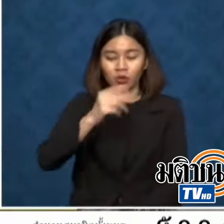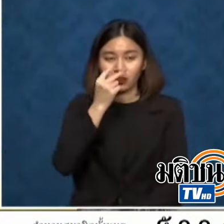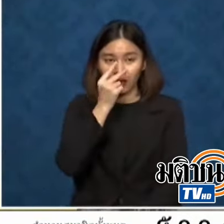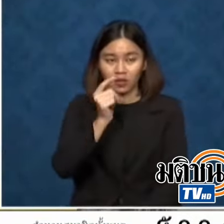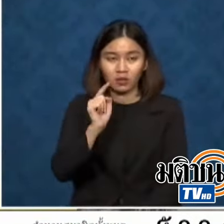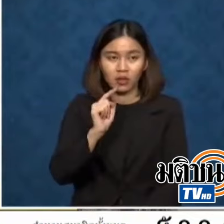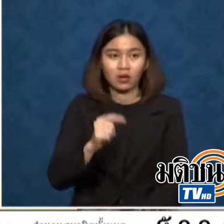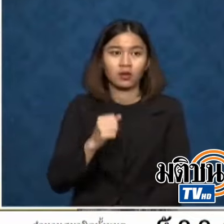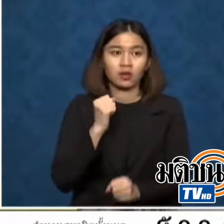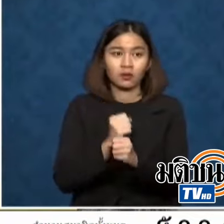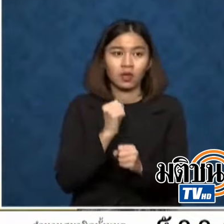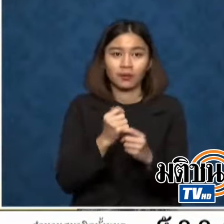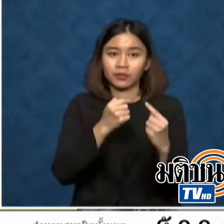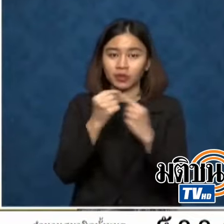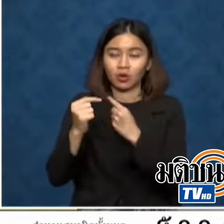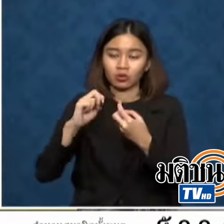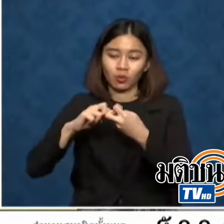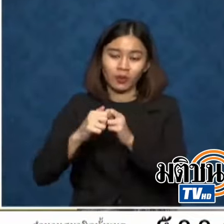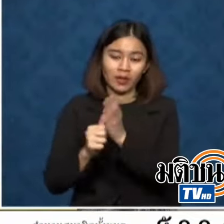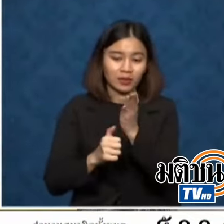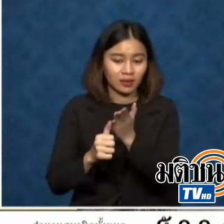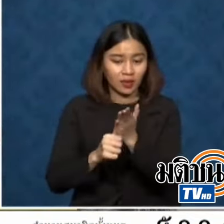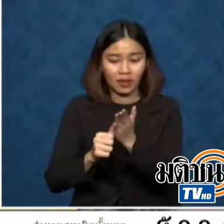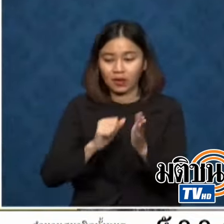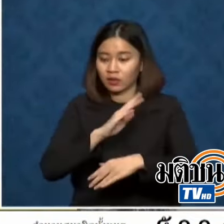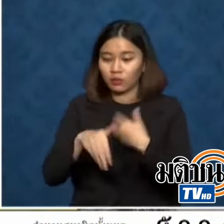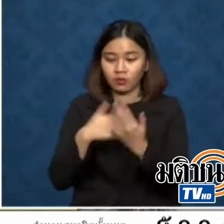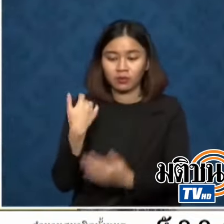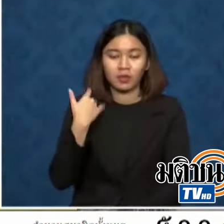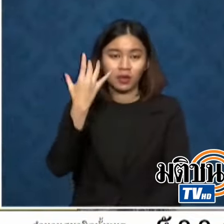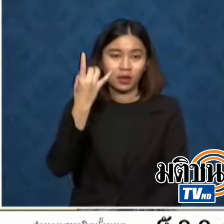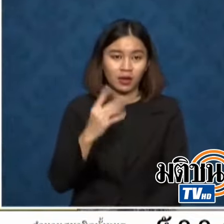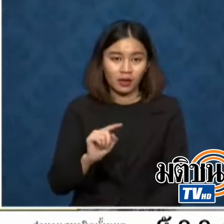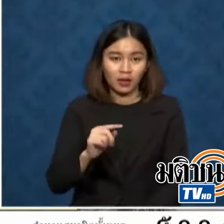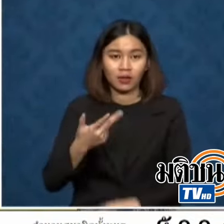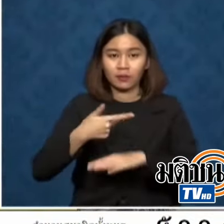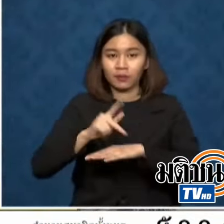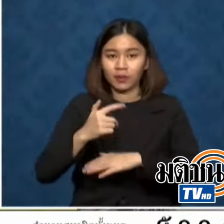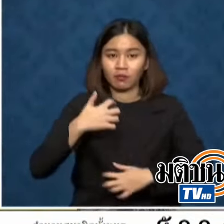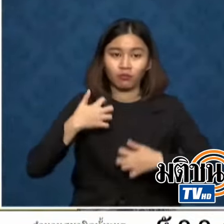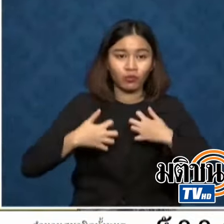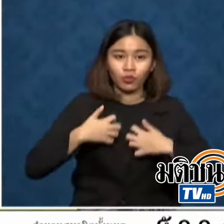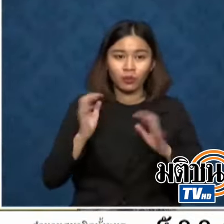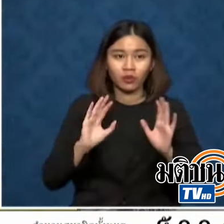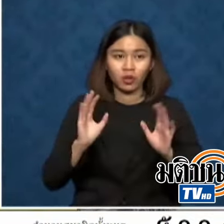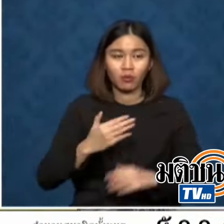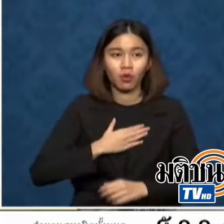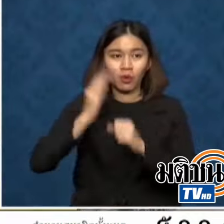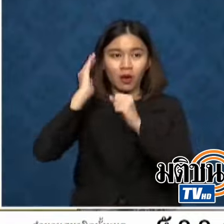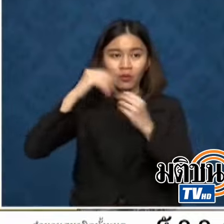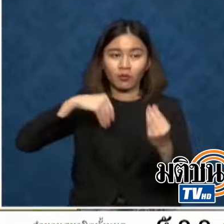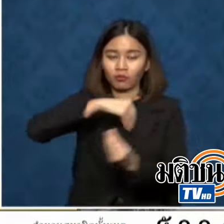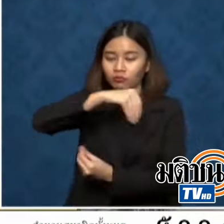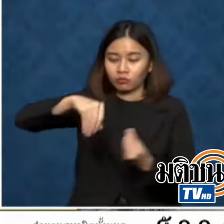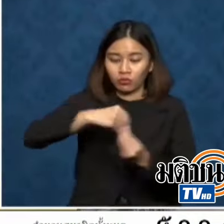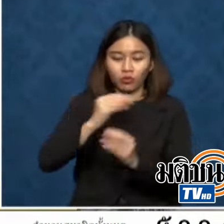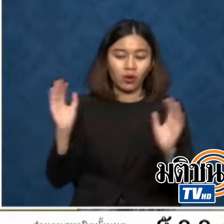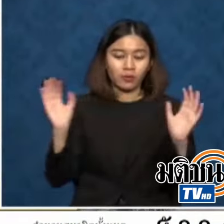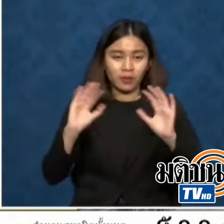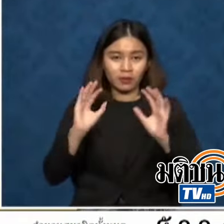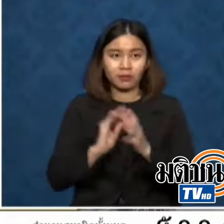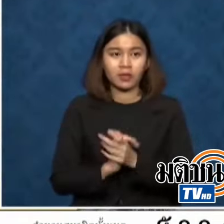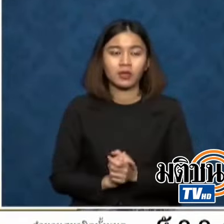ว่าสิ่งที่จะต้องเอาไปทำต่อในการแก้ไขปัญหาพวกนี้คืออะไรแต่ท่านประธานไม่ต้องกังวลครับผมไม่อภิปรายวนเวียนซ้ำซาก